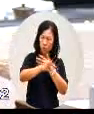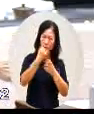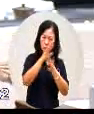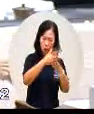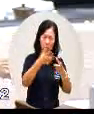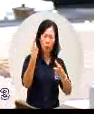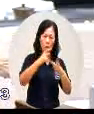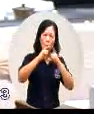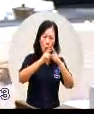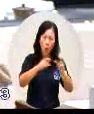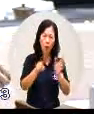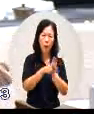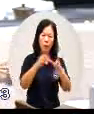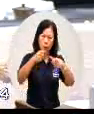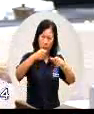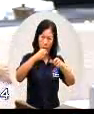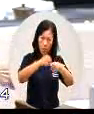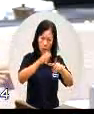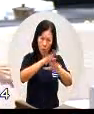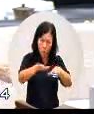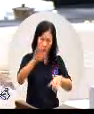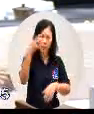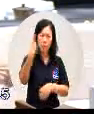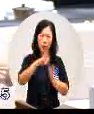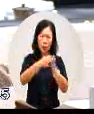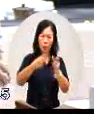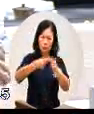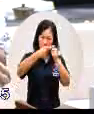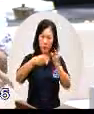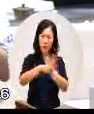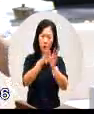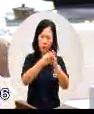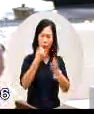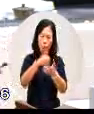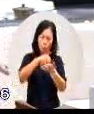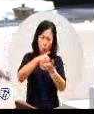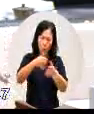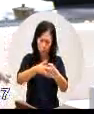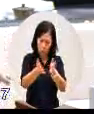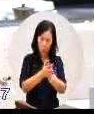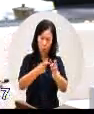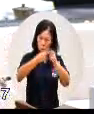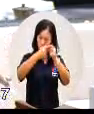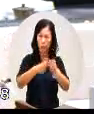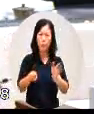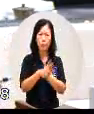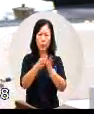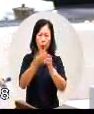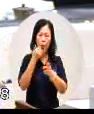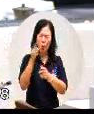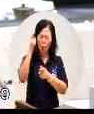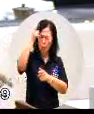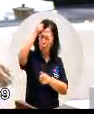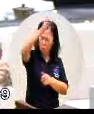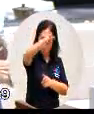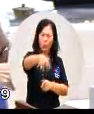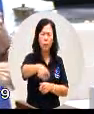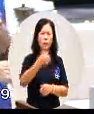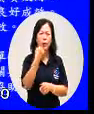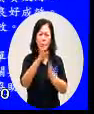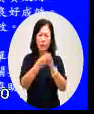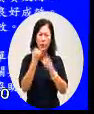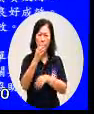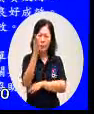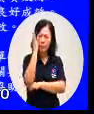度公平。还有优先，你的弱势优先哈，偏远哈，弱偏地区优先，政